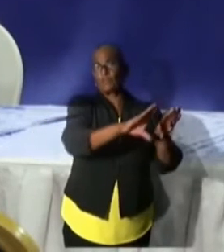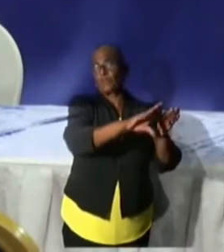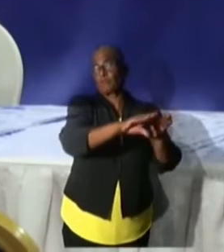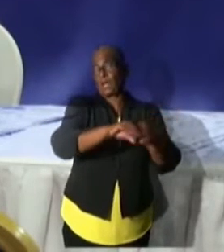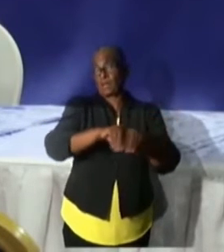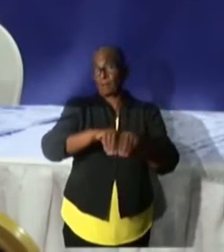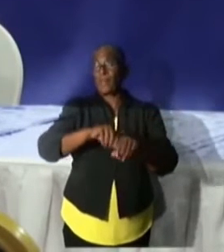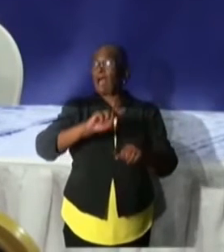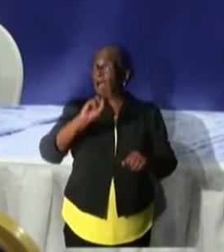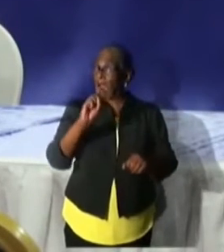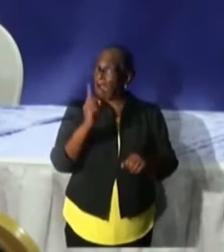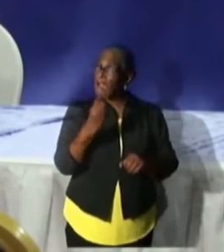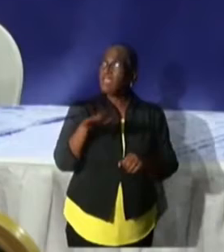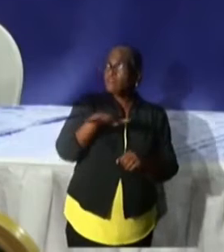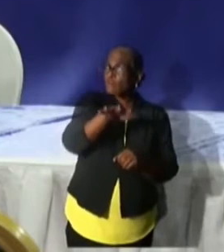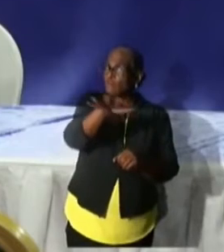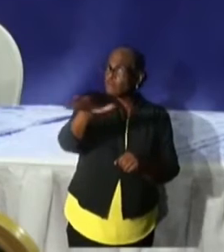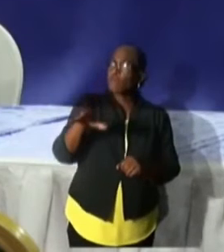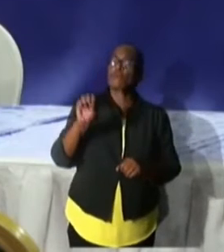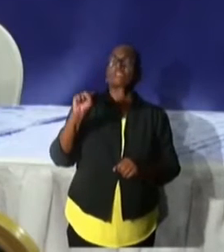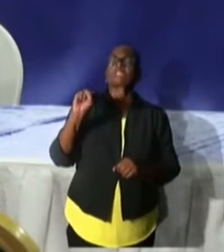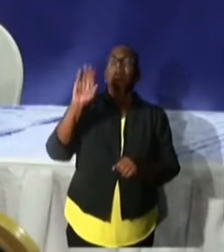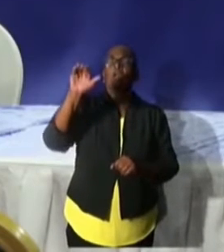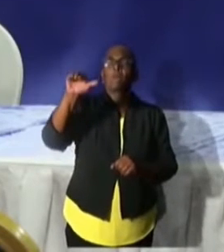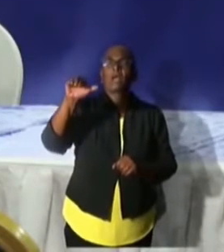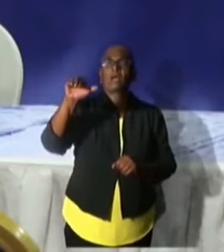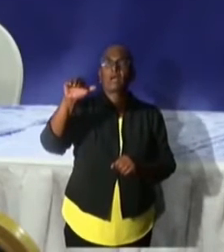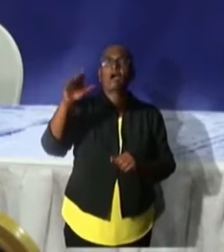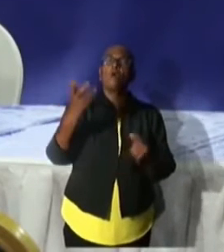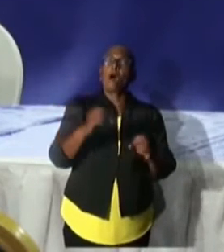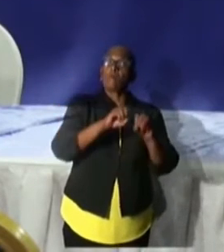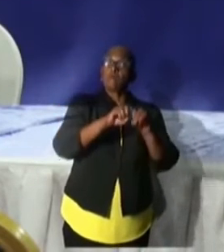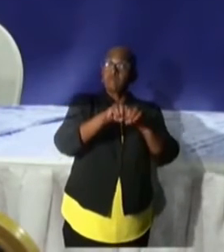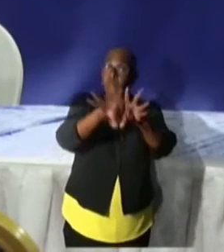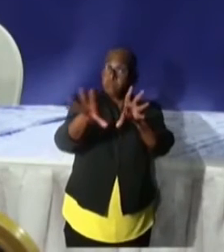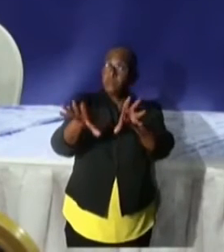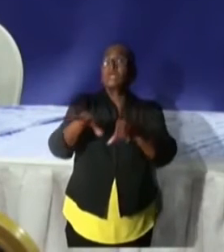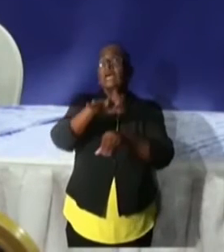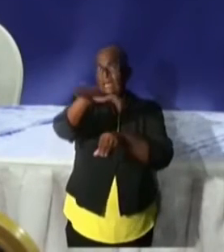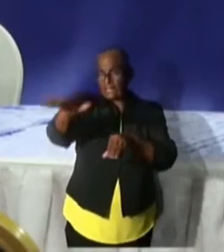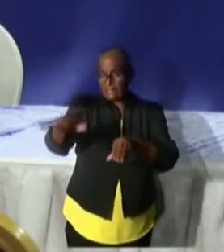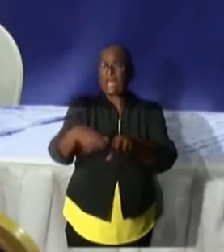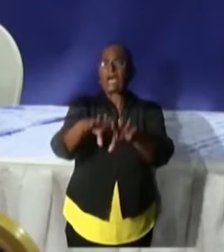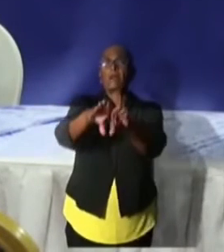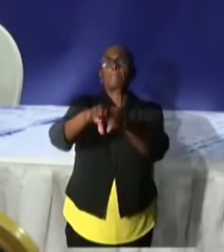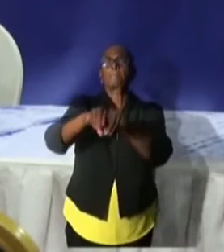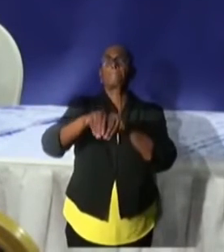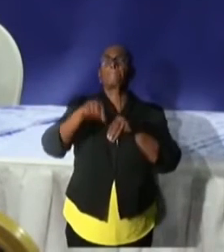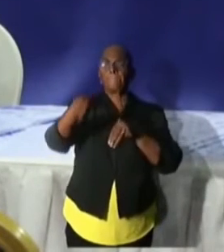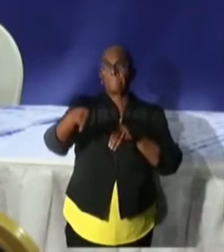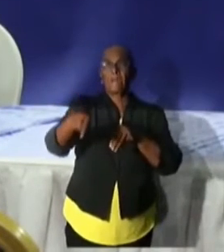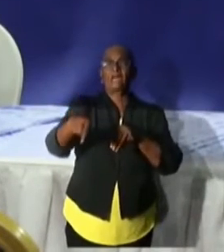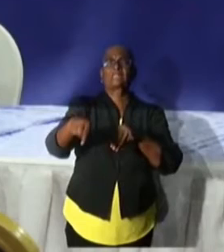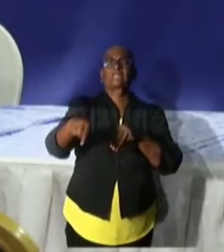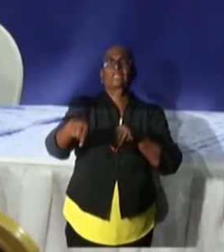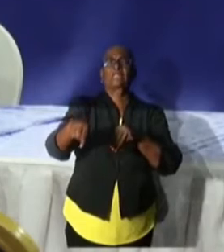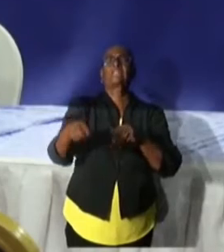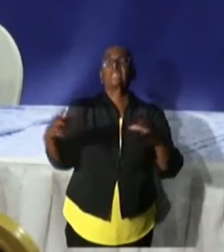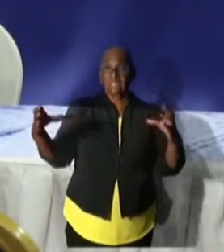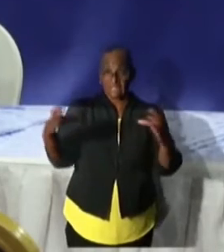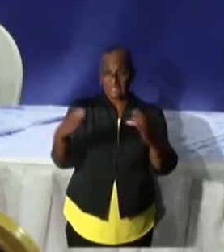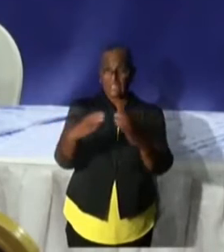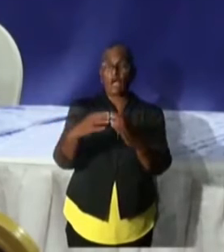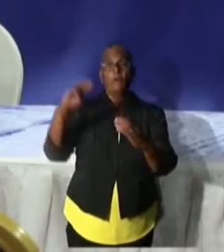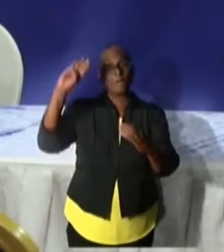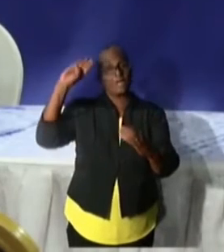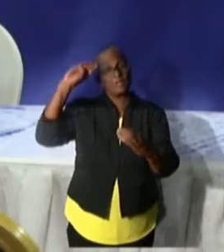alleen voor dat resort eigenlijk, waar de uitbraak heeft plaatsgevonden. Dat daar in samenspraak met de politie